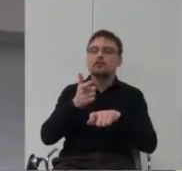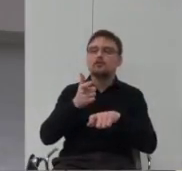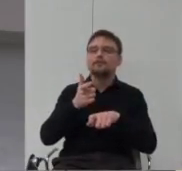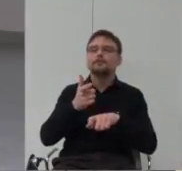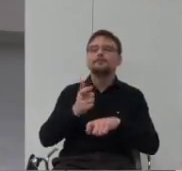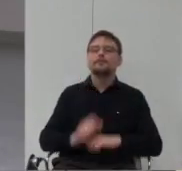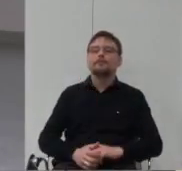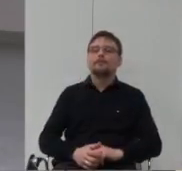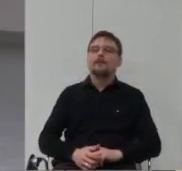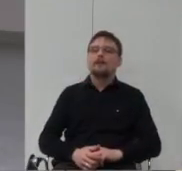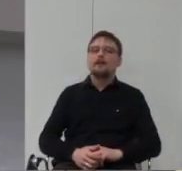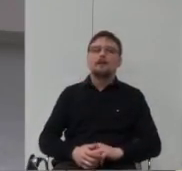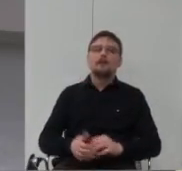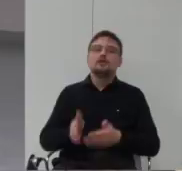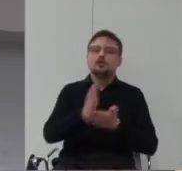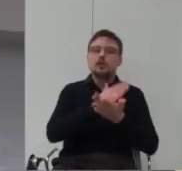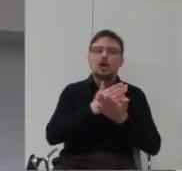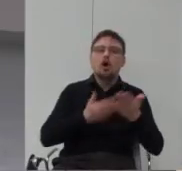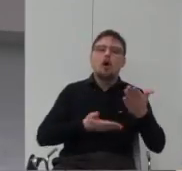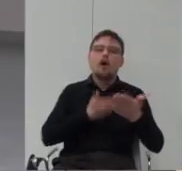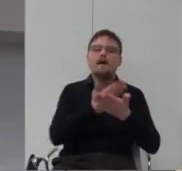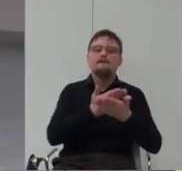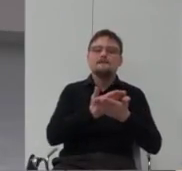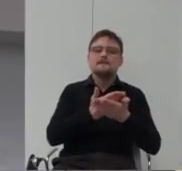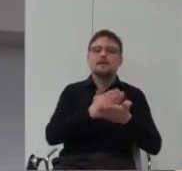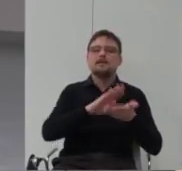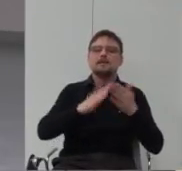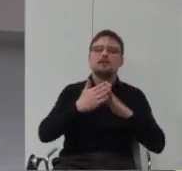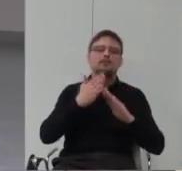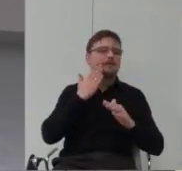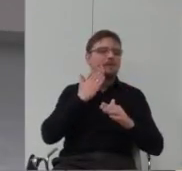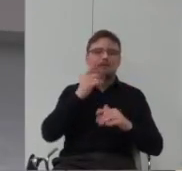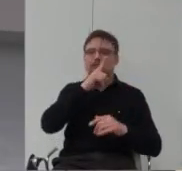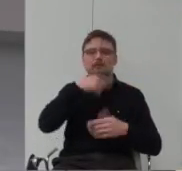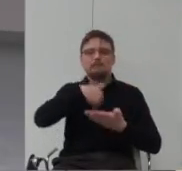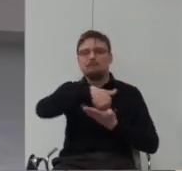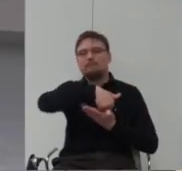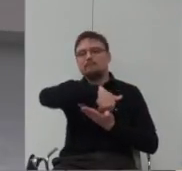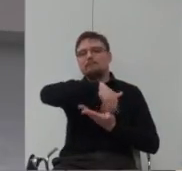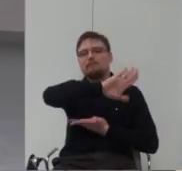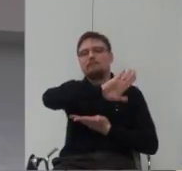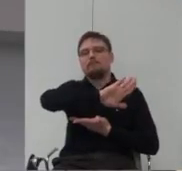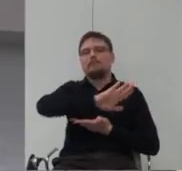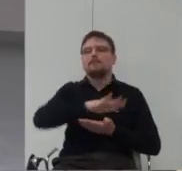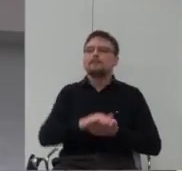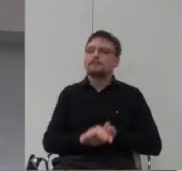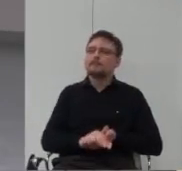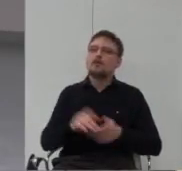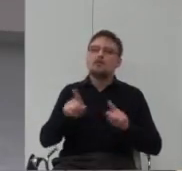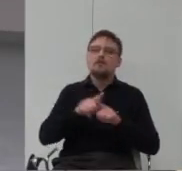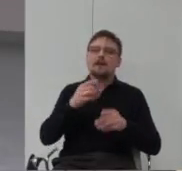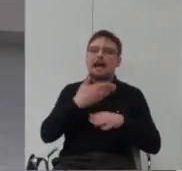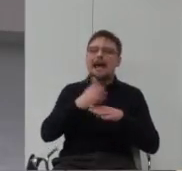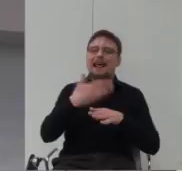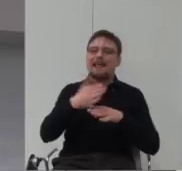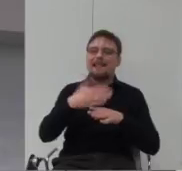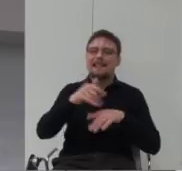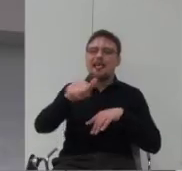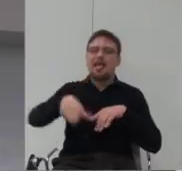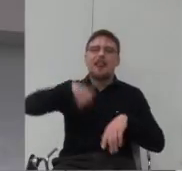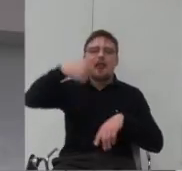bo nie mamy na to czasu, ale efekt tego jest taki, że odrzuca się spora część oferty rynku mieszkaniowego jako po